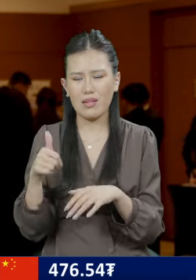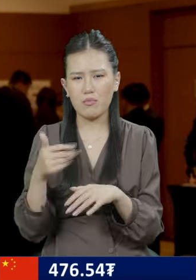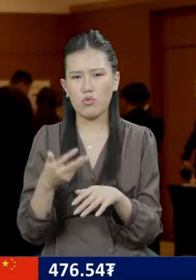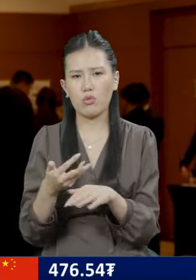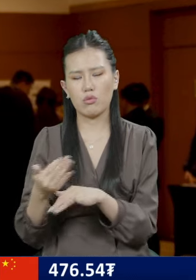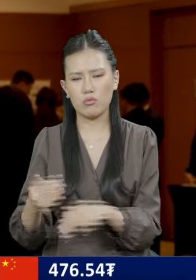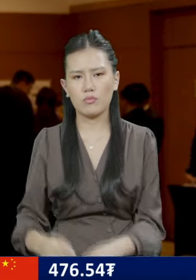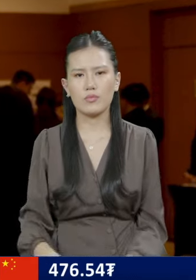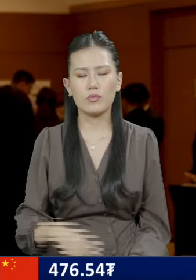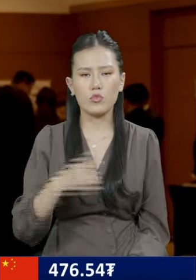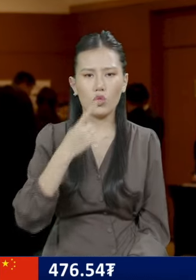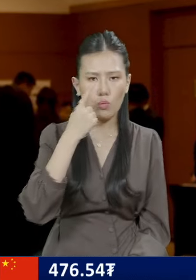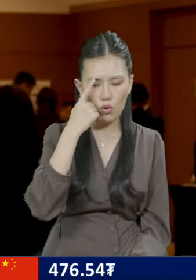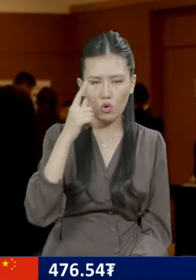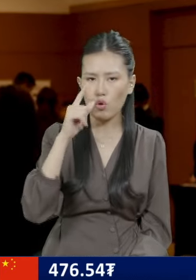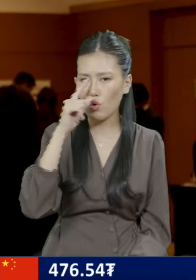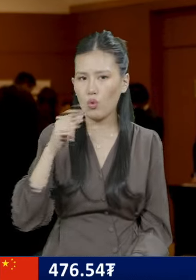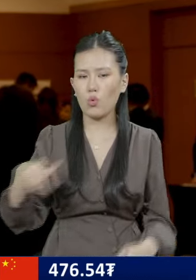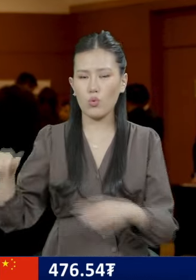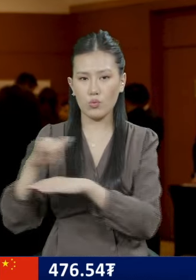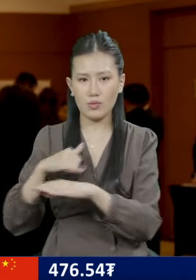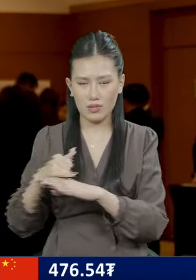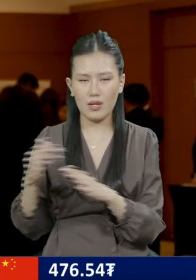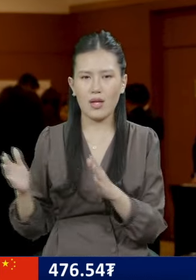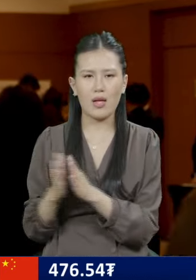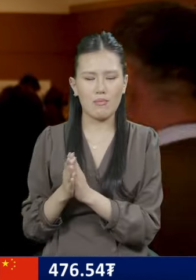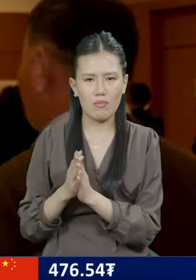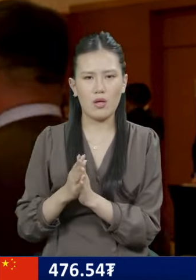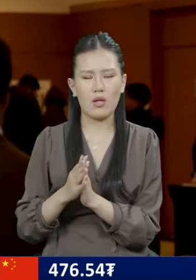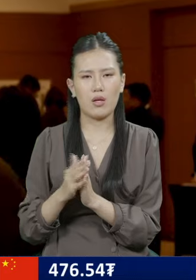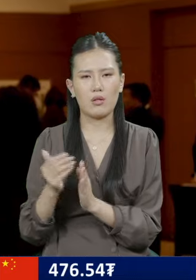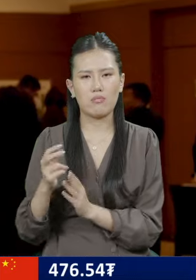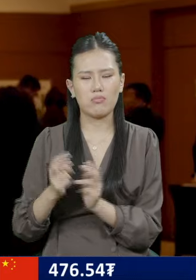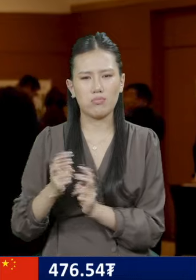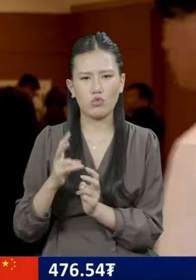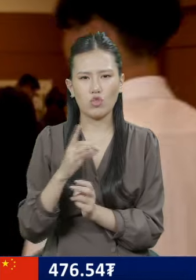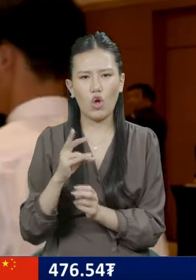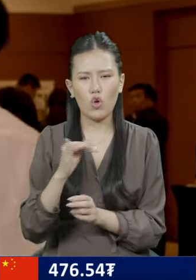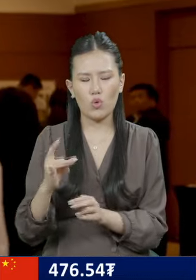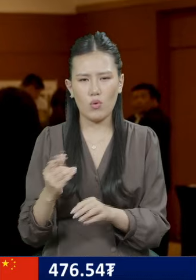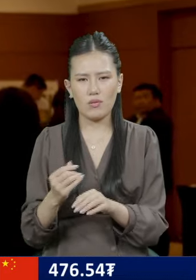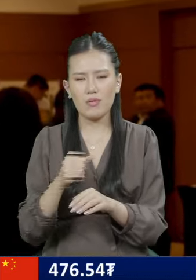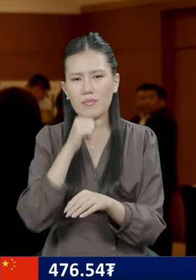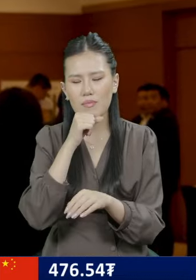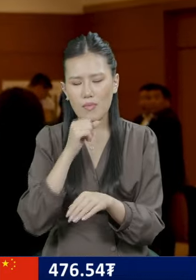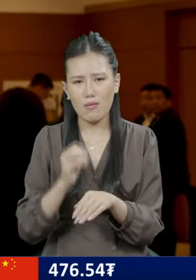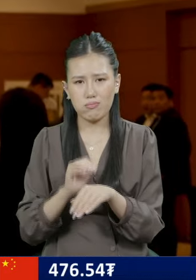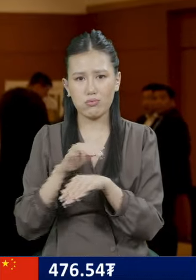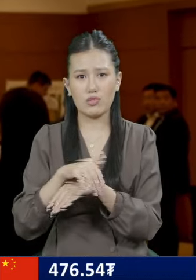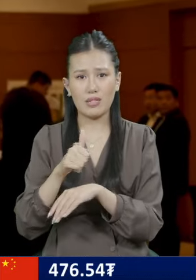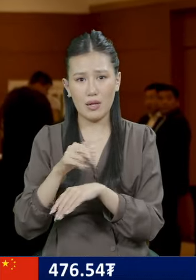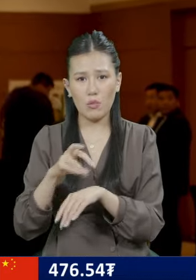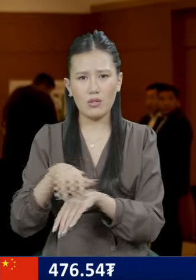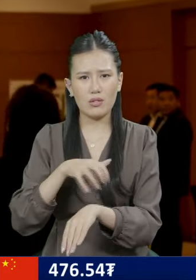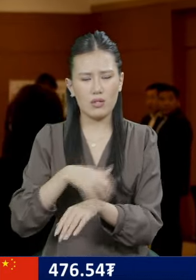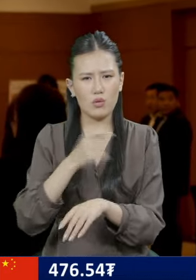Хэрвээ Монгол болон Орос улс байгаль орчин дээлтэй ноолоорыг гаргаад эхлэх юм бол маш өндөр үнэтэй зарах зах зээл байна гэж харж байна. Олон улсад